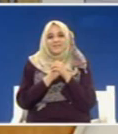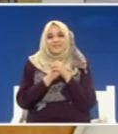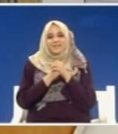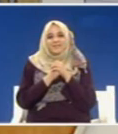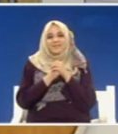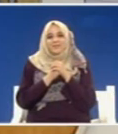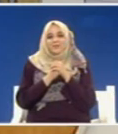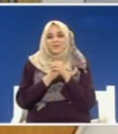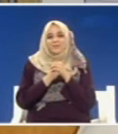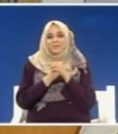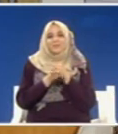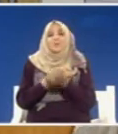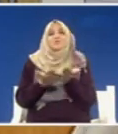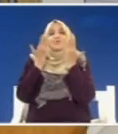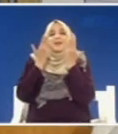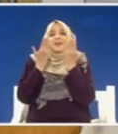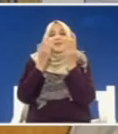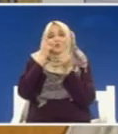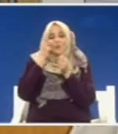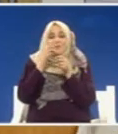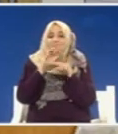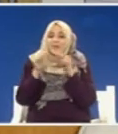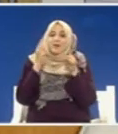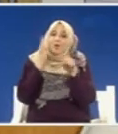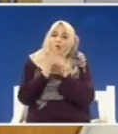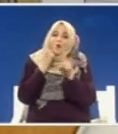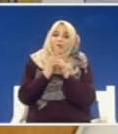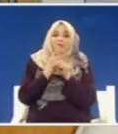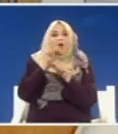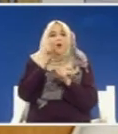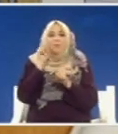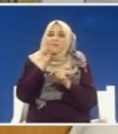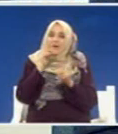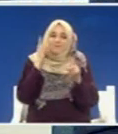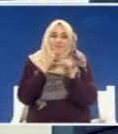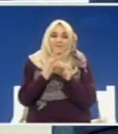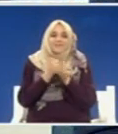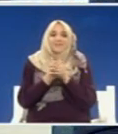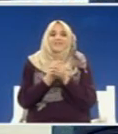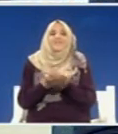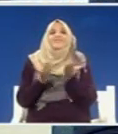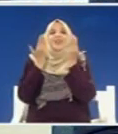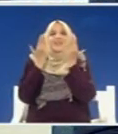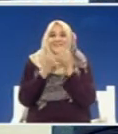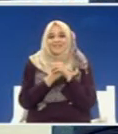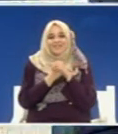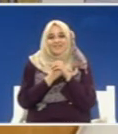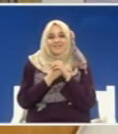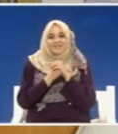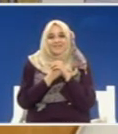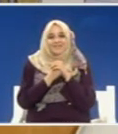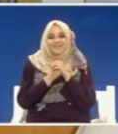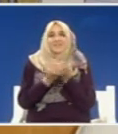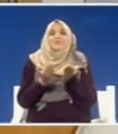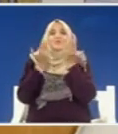الله يجعل الأزواج يلتقون كما جاء في المثل وافق شنون طبقه. إن شاء الله يا رب. يعني